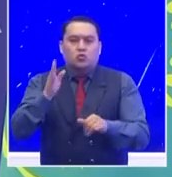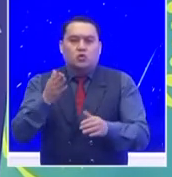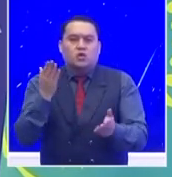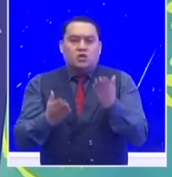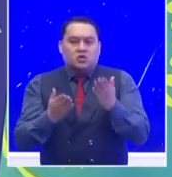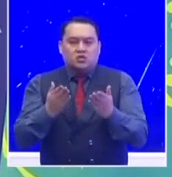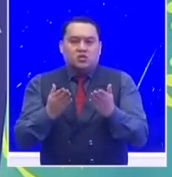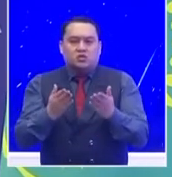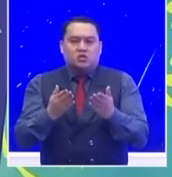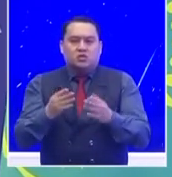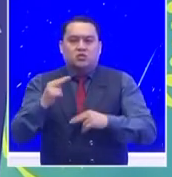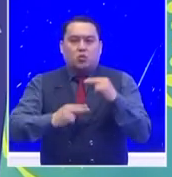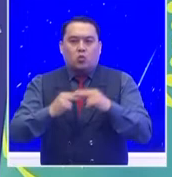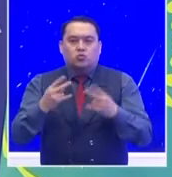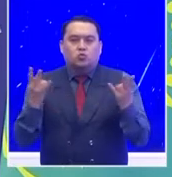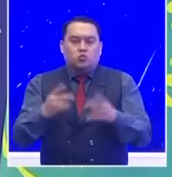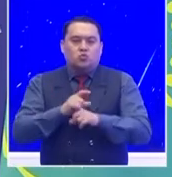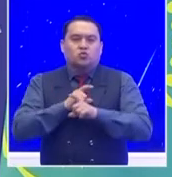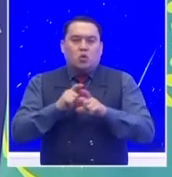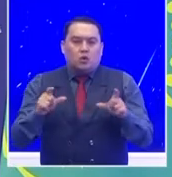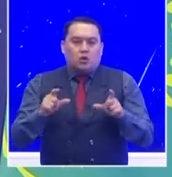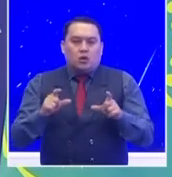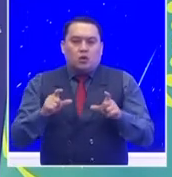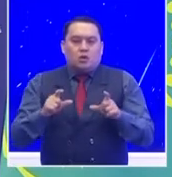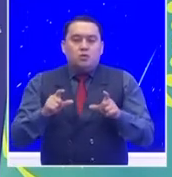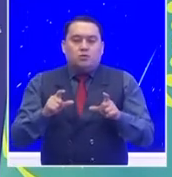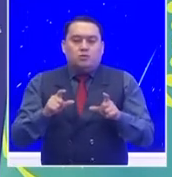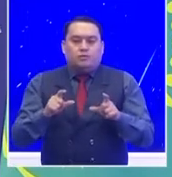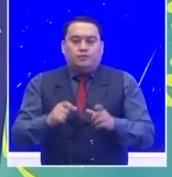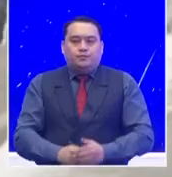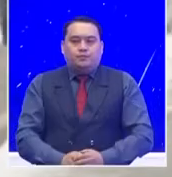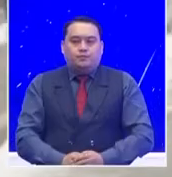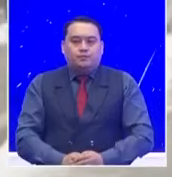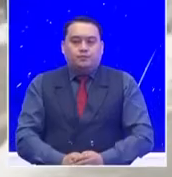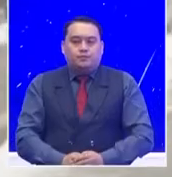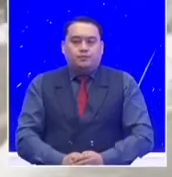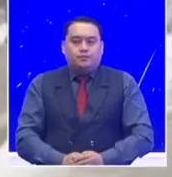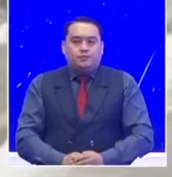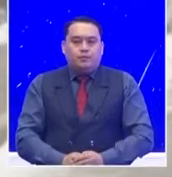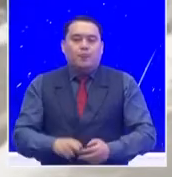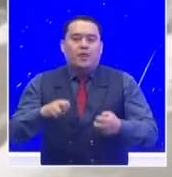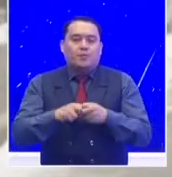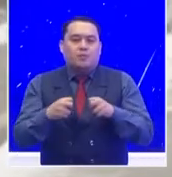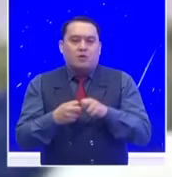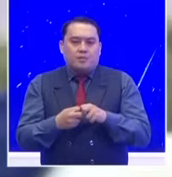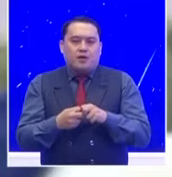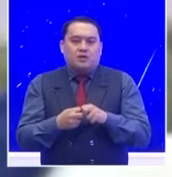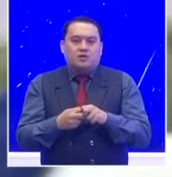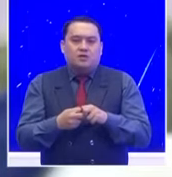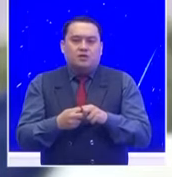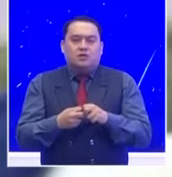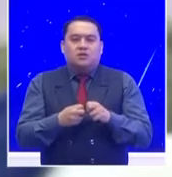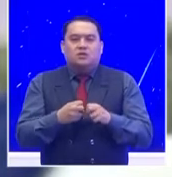очень интенсивно строить школы для того, чтобы ликвидировать трехсменные. Еще одна наболевшая проблема – изношенный